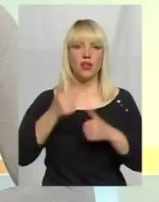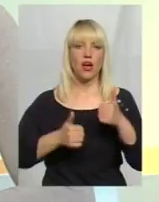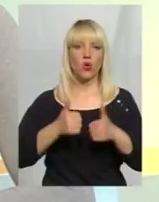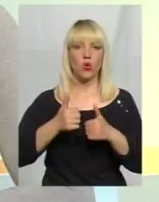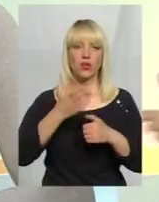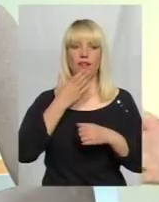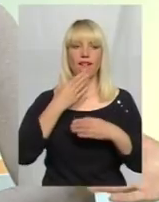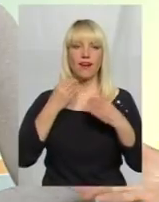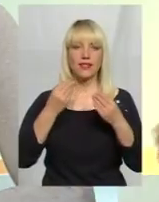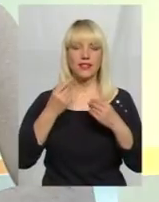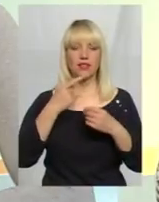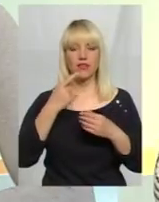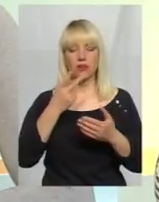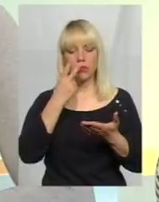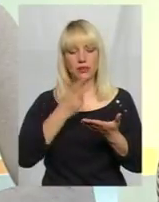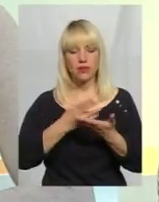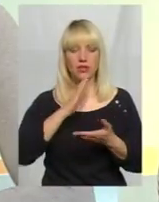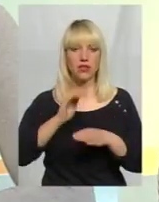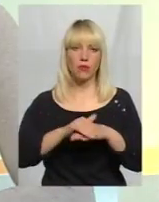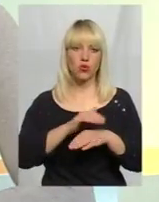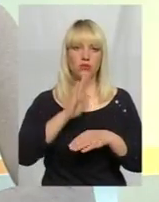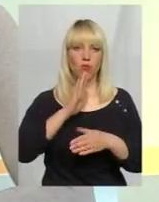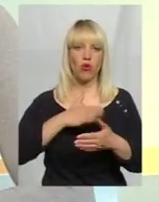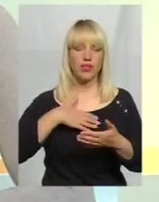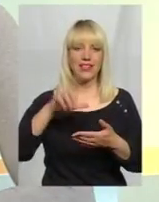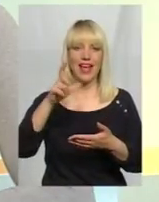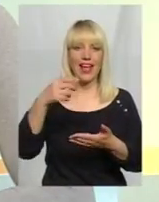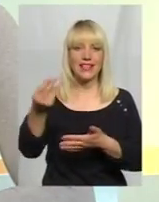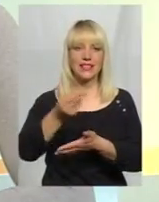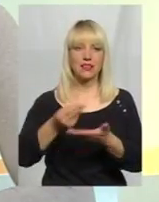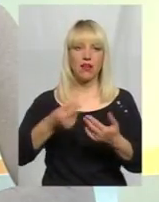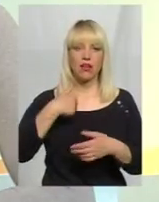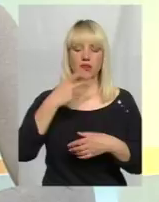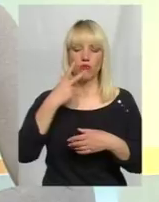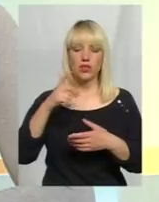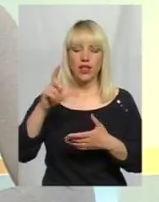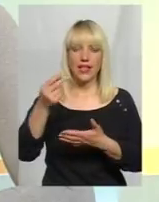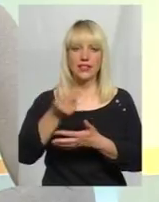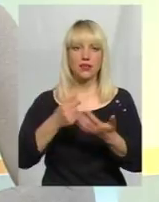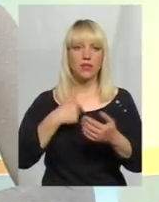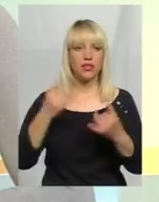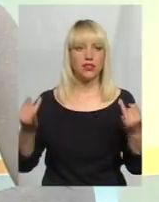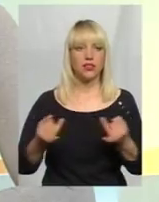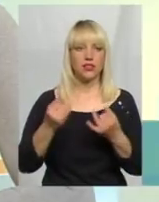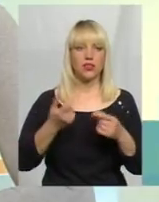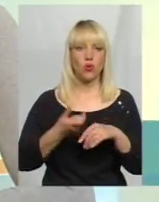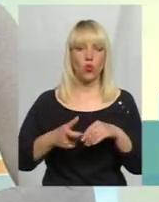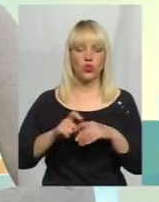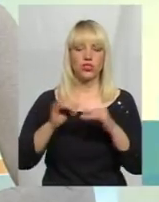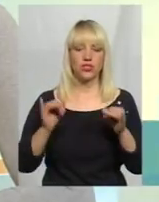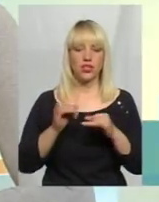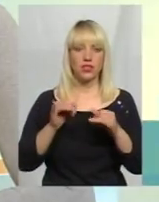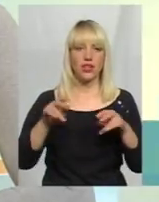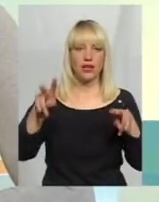и говорит: посмотрите, пожалуйста, мои эскизы. Я когда посмотрела эскизы, мне стало интересно, говорю, это довольно-таки интересная тема, давайте